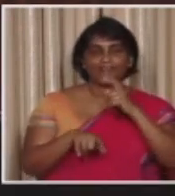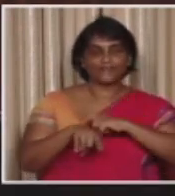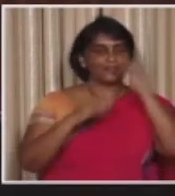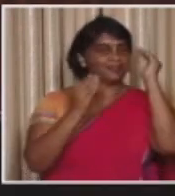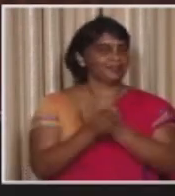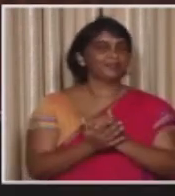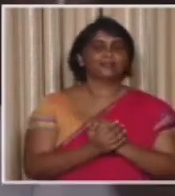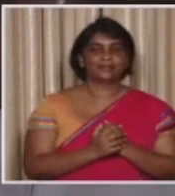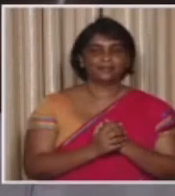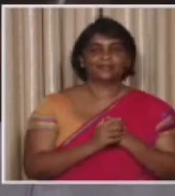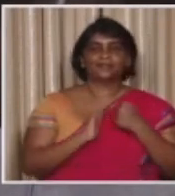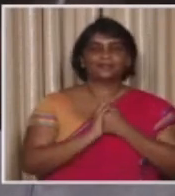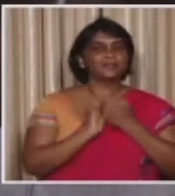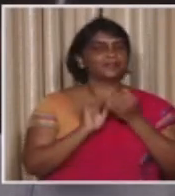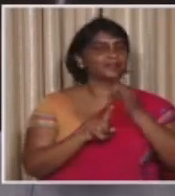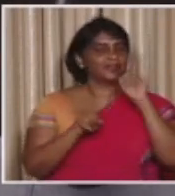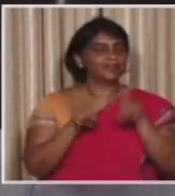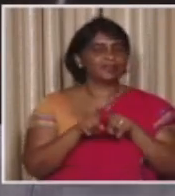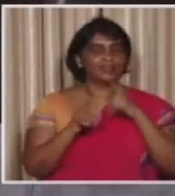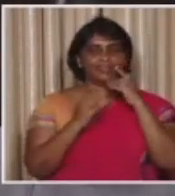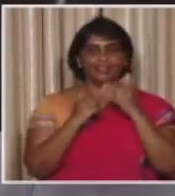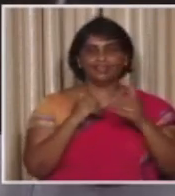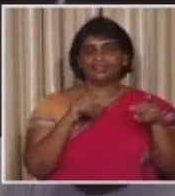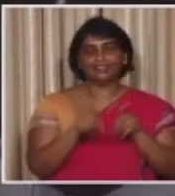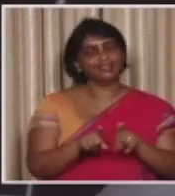නිසා මුලස්සනේ සභාපතිතුමනි